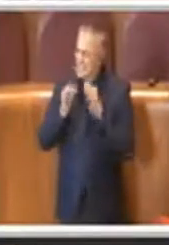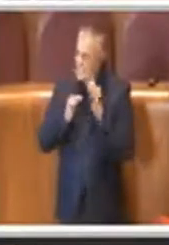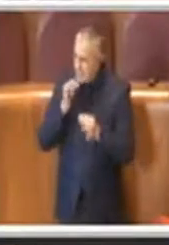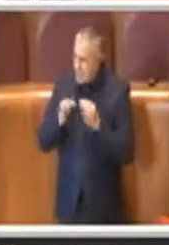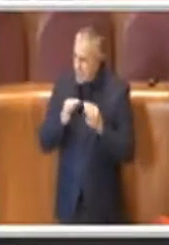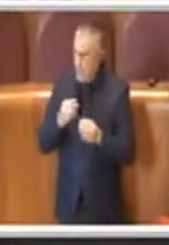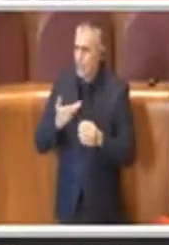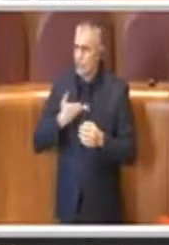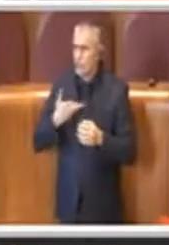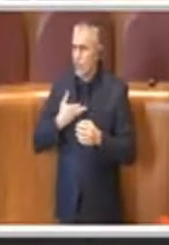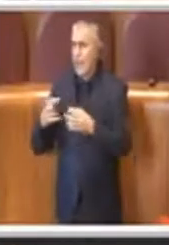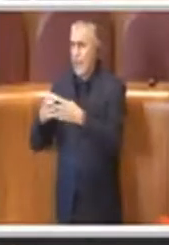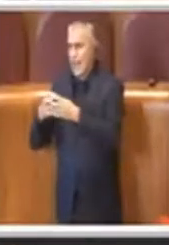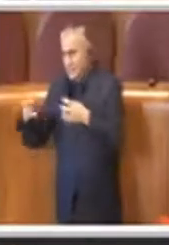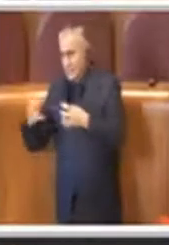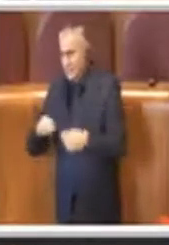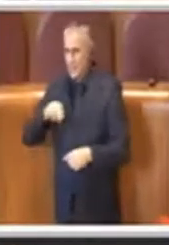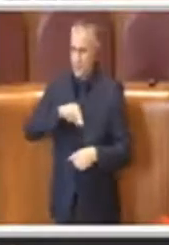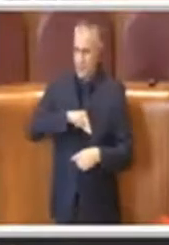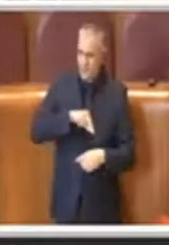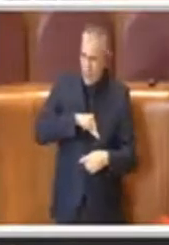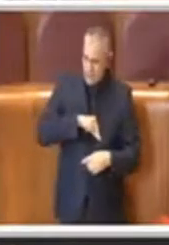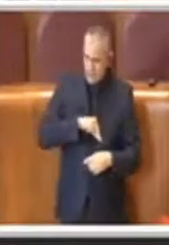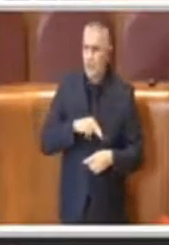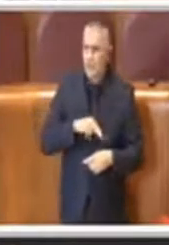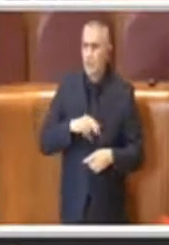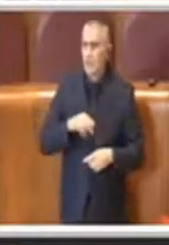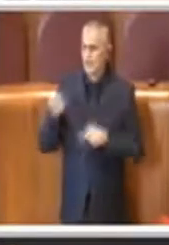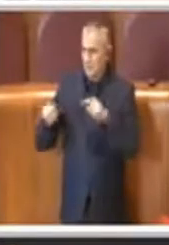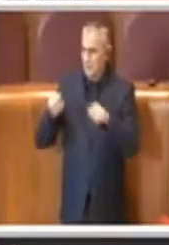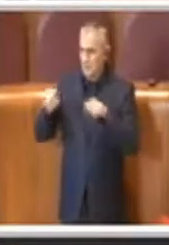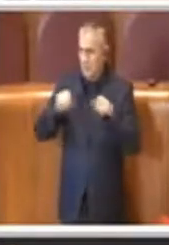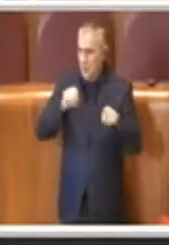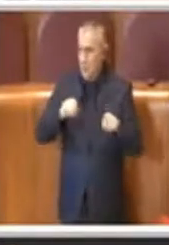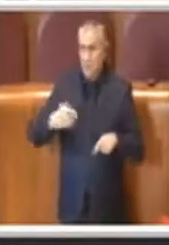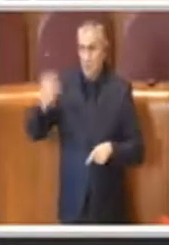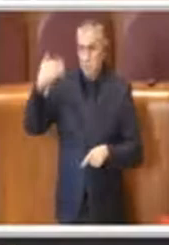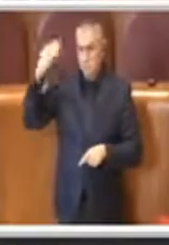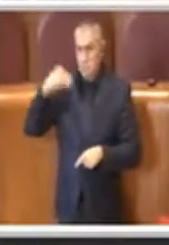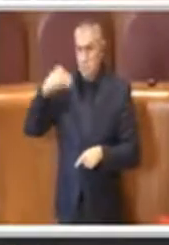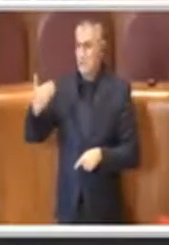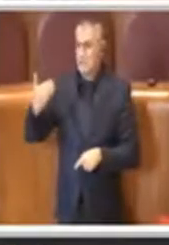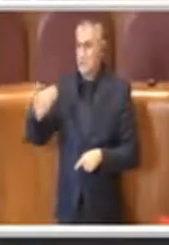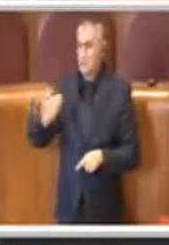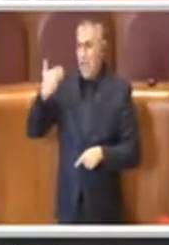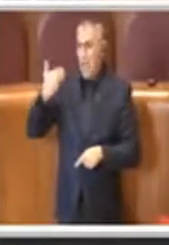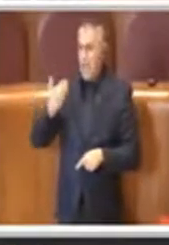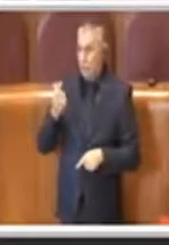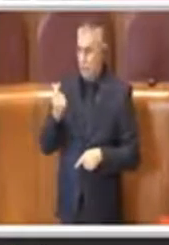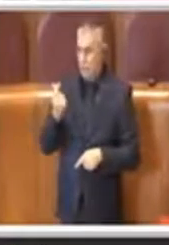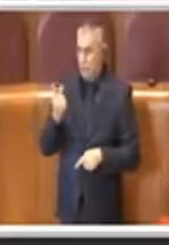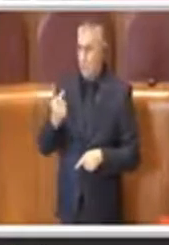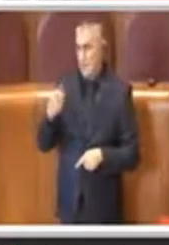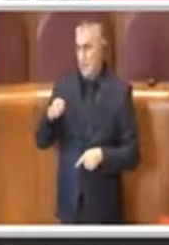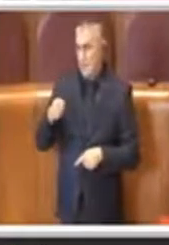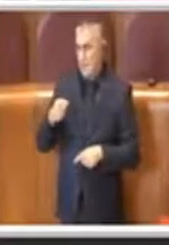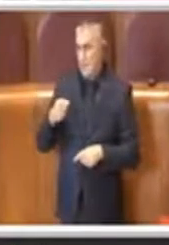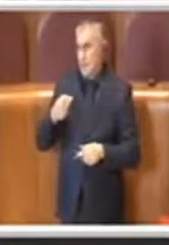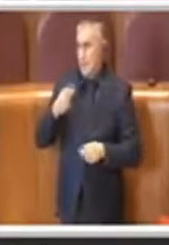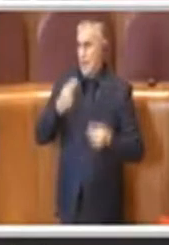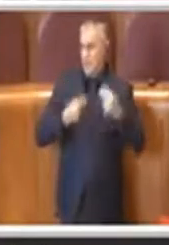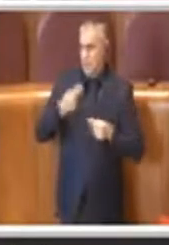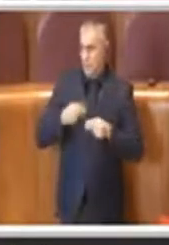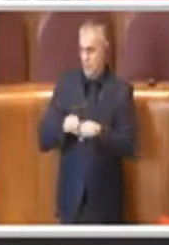a singoli privati che avevano diciamo, ricevuto un danno dall'amministrazione, e questo l'hanno detto le sentenze,